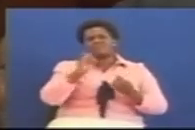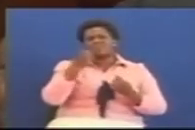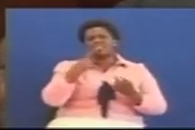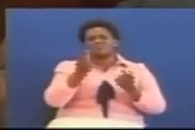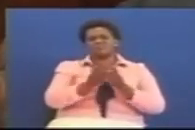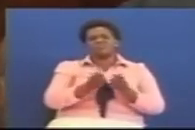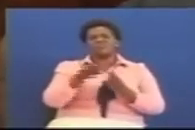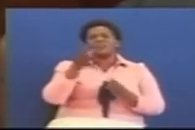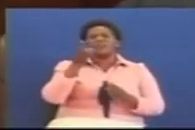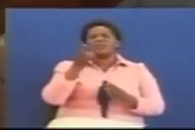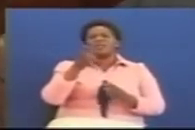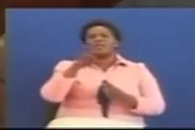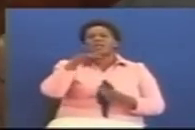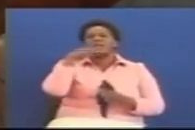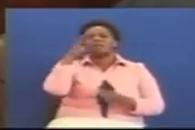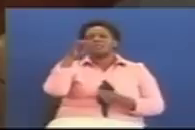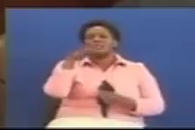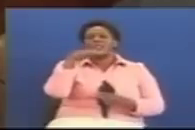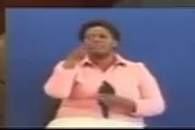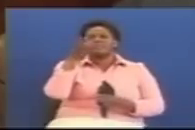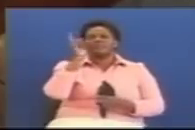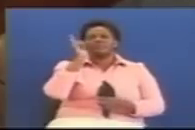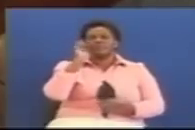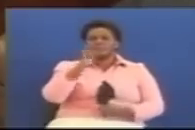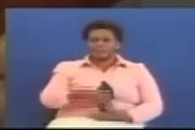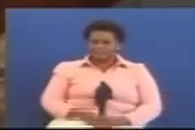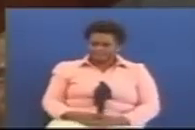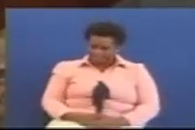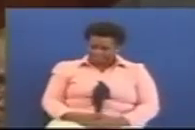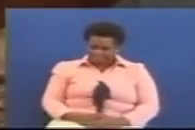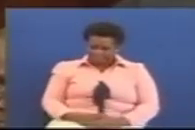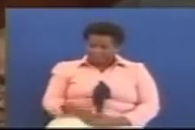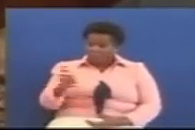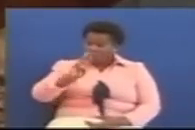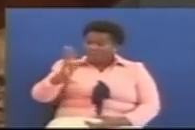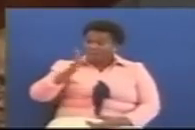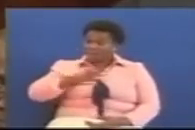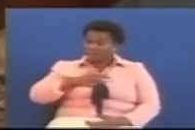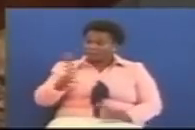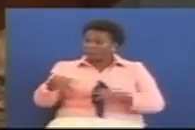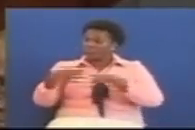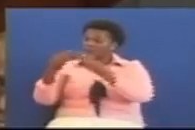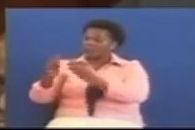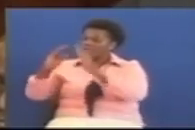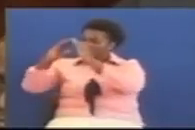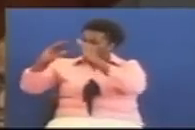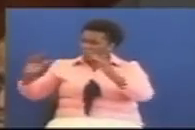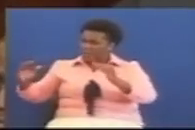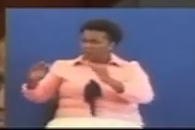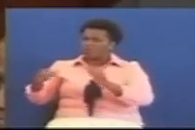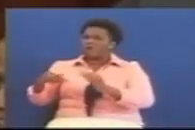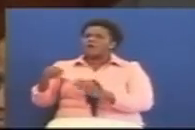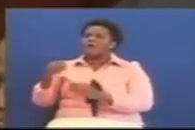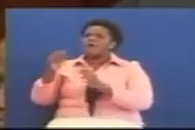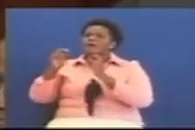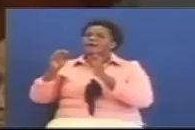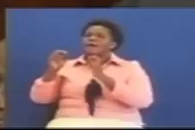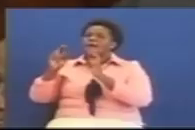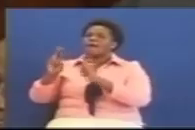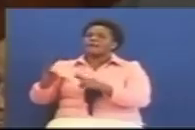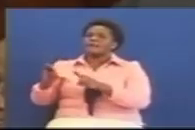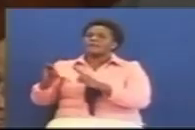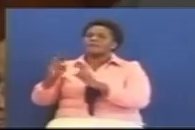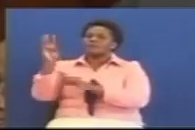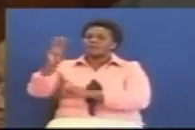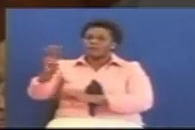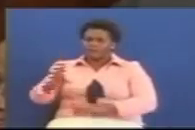Halmashauri ya wilaya ya Chemba tayari tumeshatoa jengo kwa ajili ya hakimu wa wilaya, na hakimu wa wilaya ya